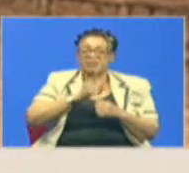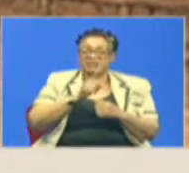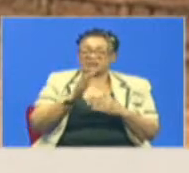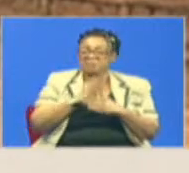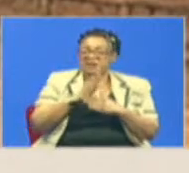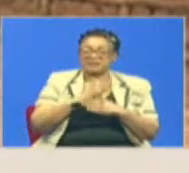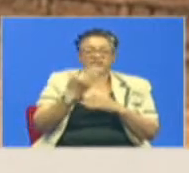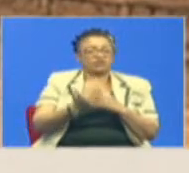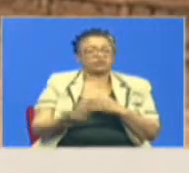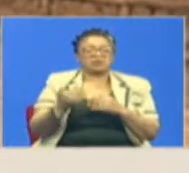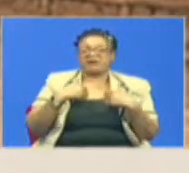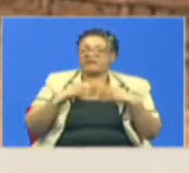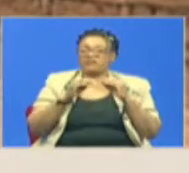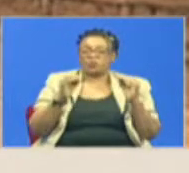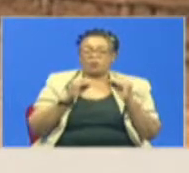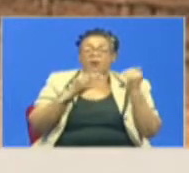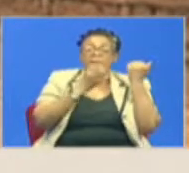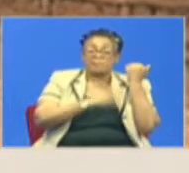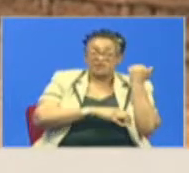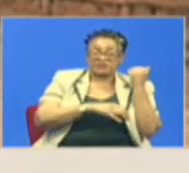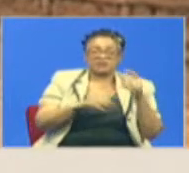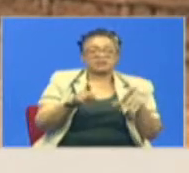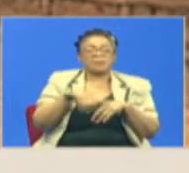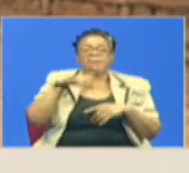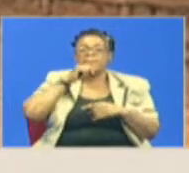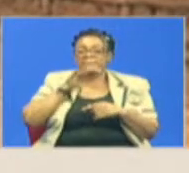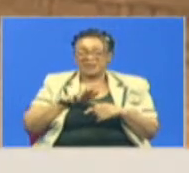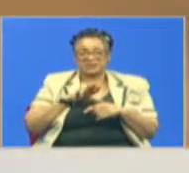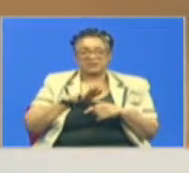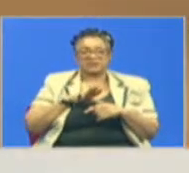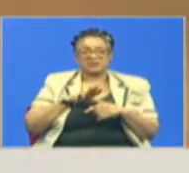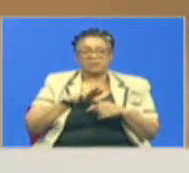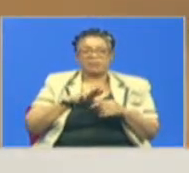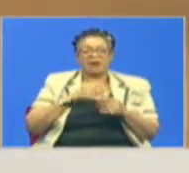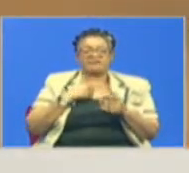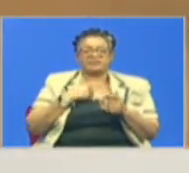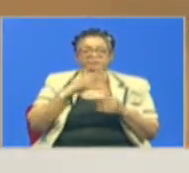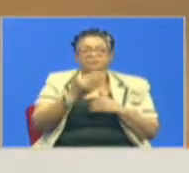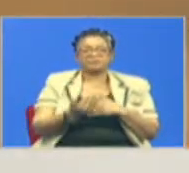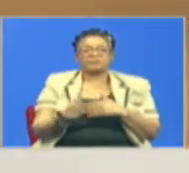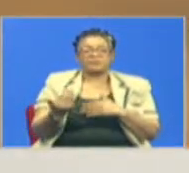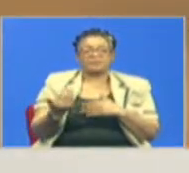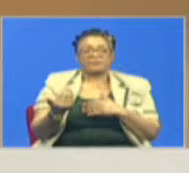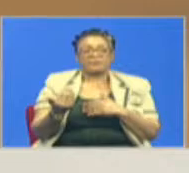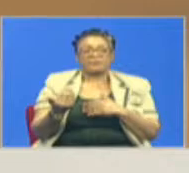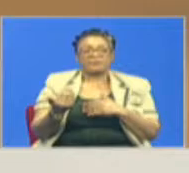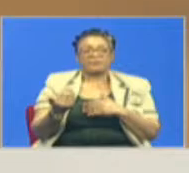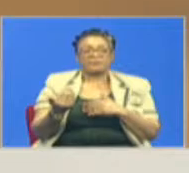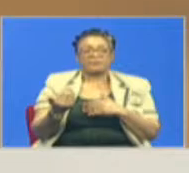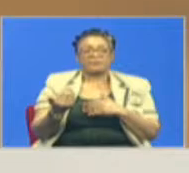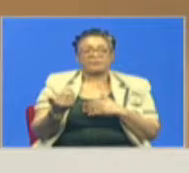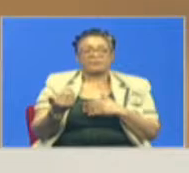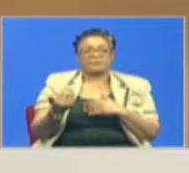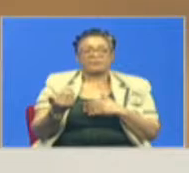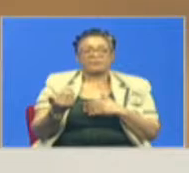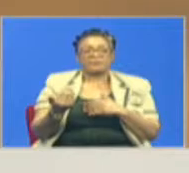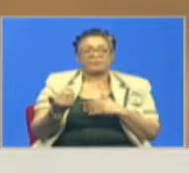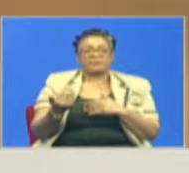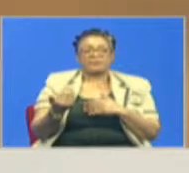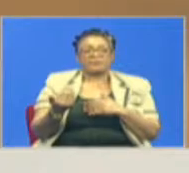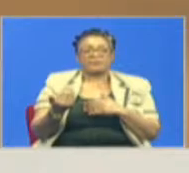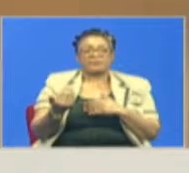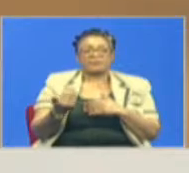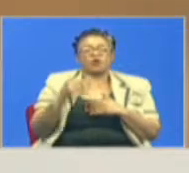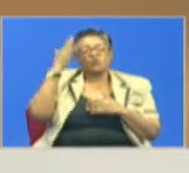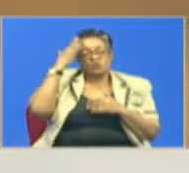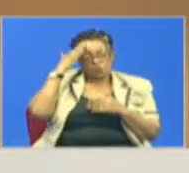watoto, umaskini na wazazi kutelekeza wana. Ukienda maji wenda peke yake, akaenda kule enda kuweka, akaenda shule enda kuweka. Unajua